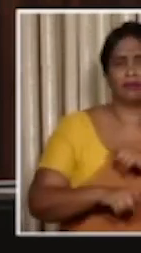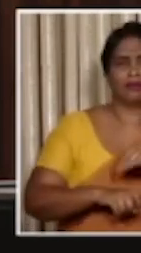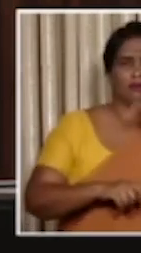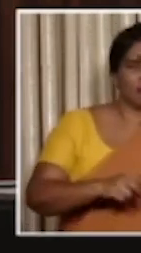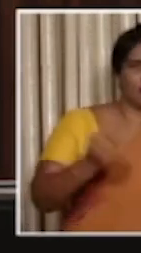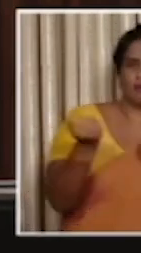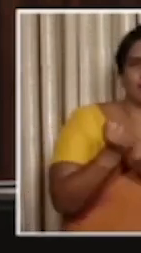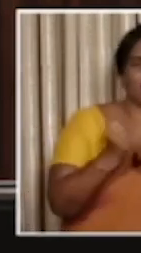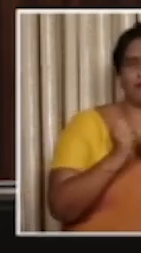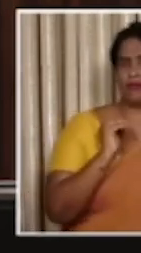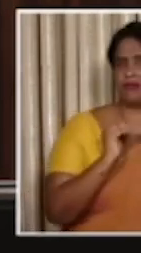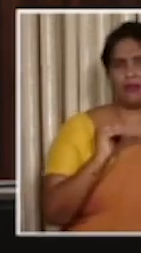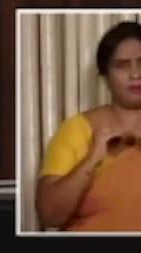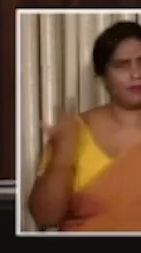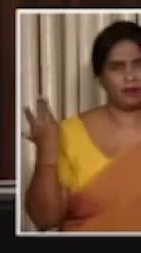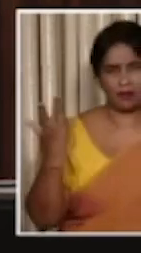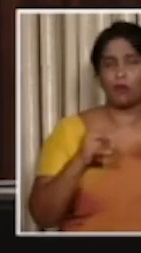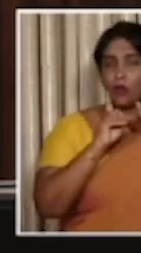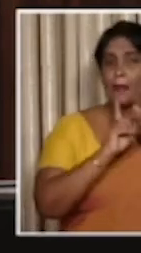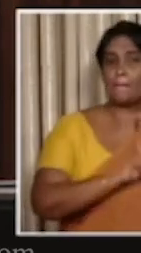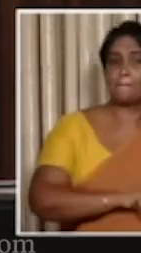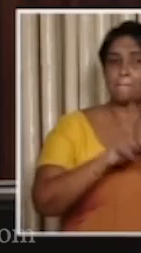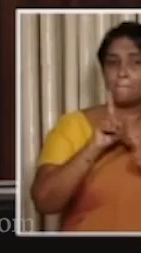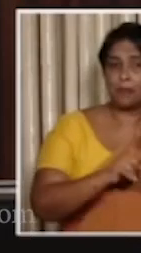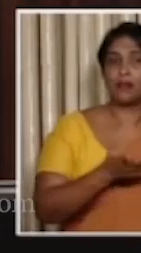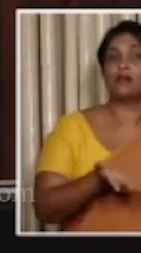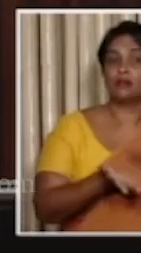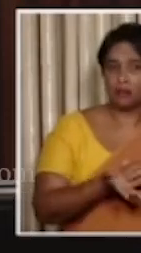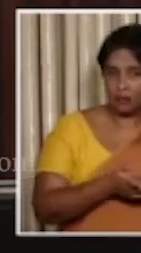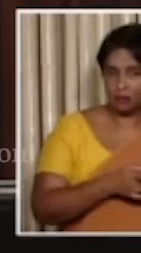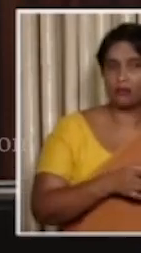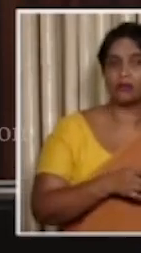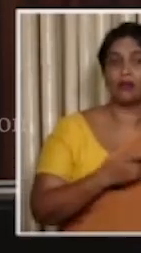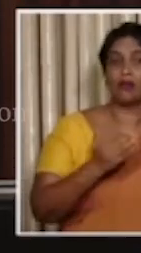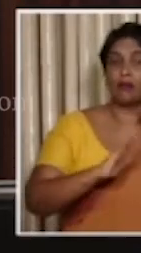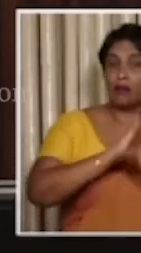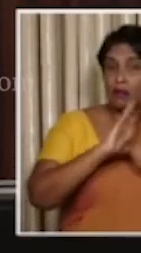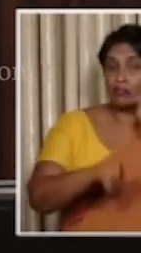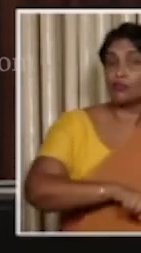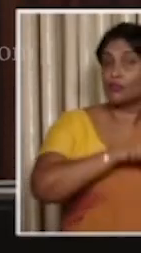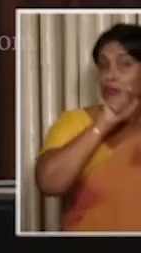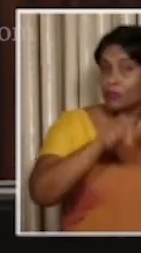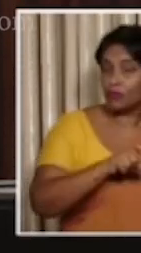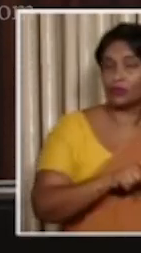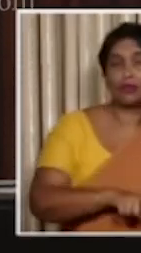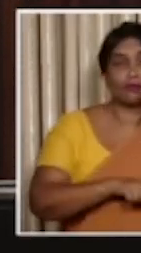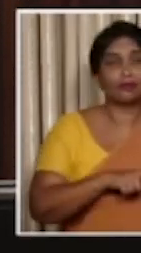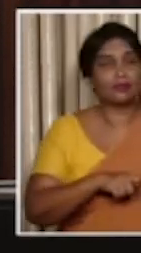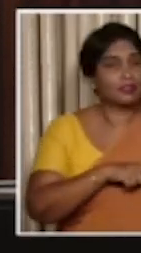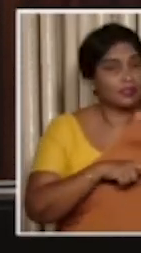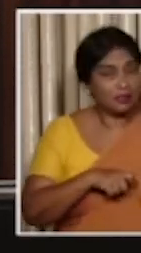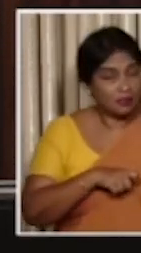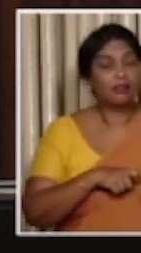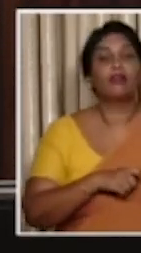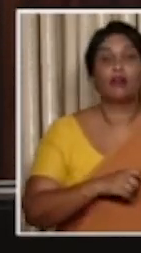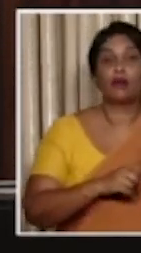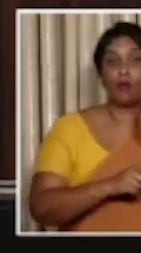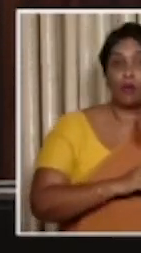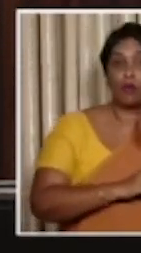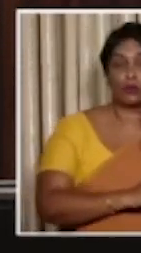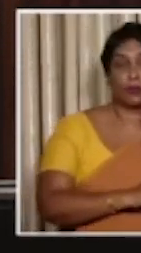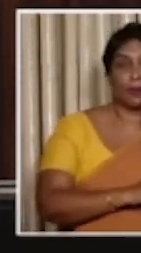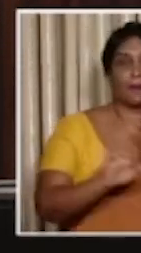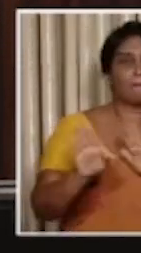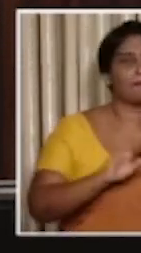නායකත්ව දීමට සුදුසු නැහැ. එම පාර්ලිමේන්තුව තවදුරටත් අපේ රටේ ජනයාගේ, මහජනතාවගේ මූල්‍ය බලය